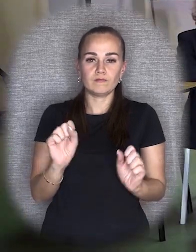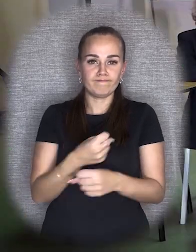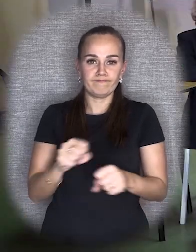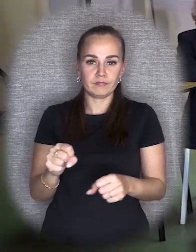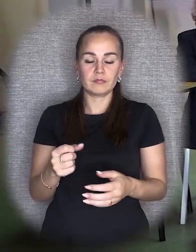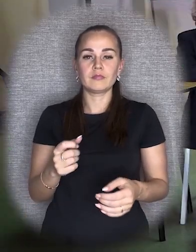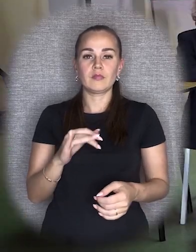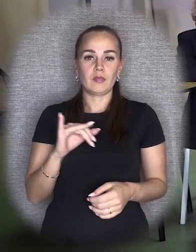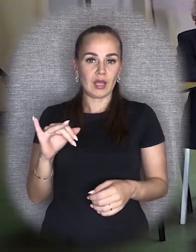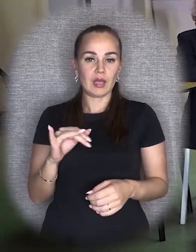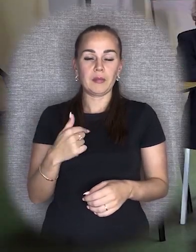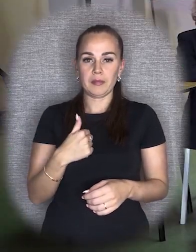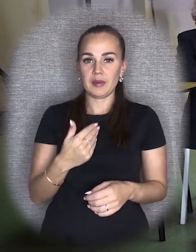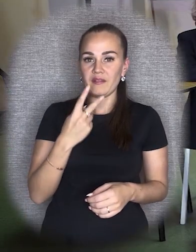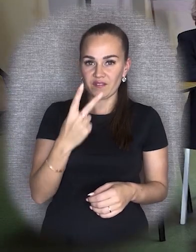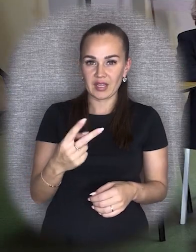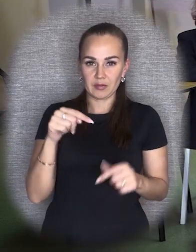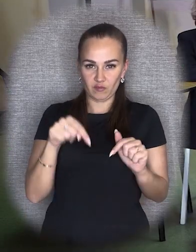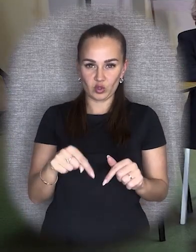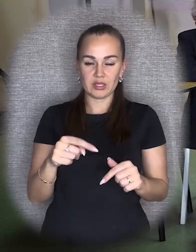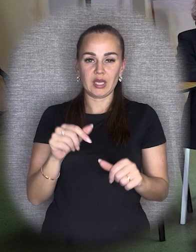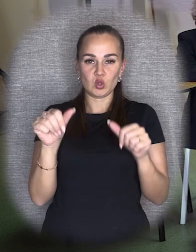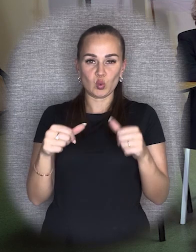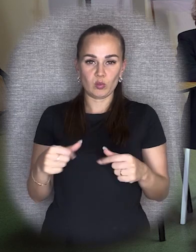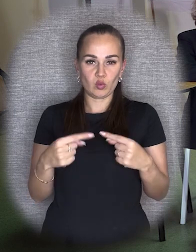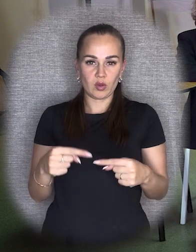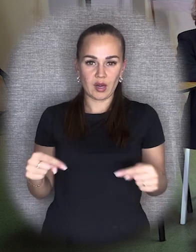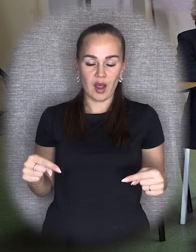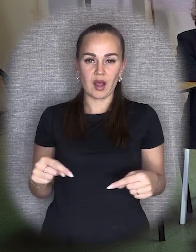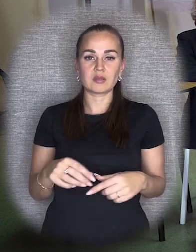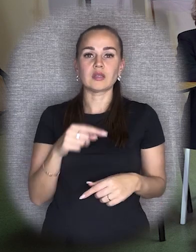и как ни странно, вот мы видим по этому проекту, скульптура